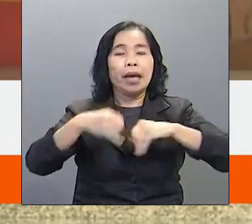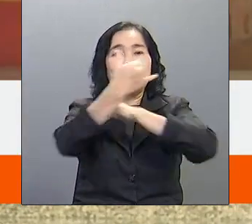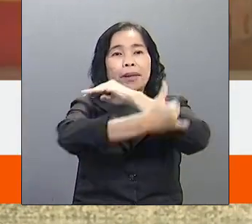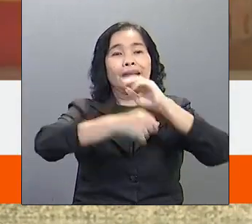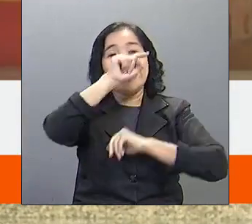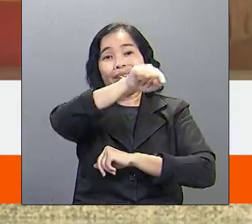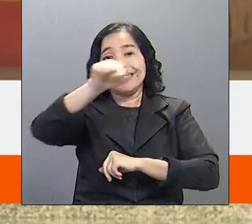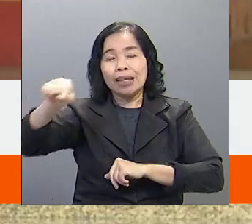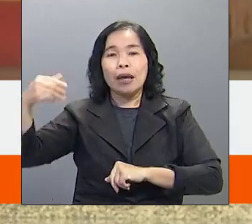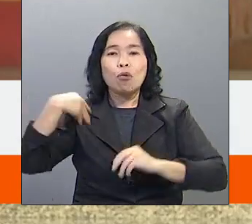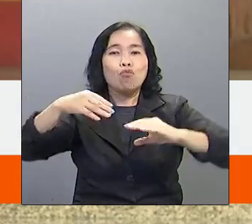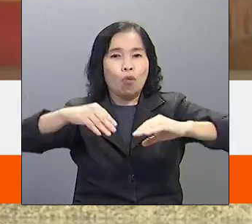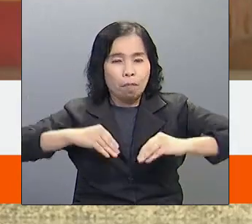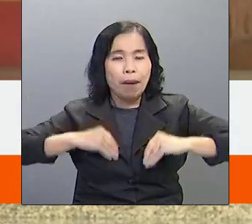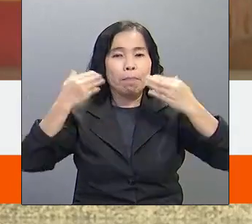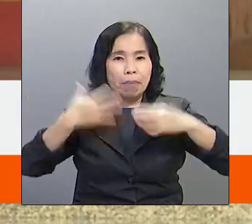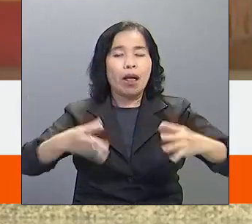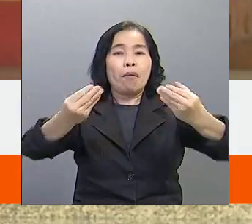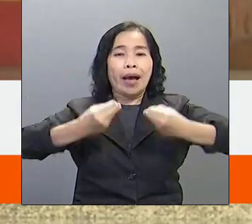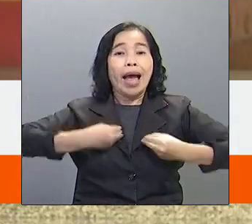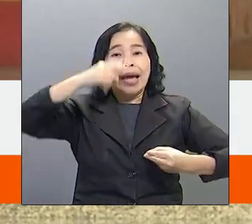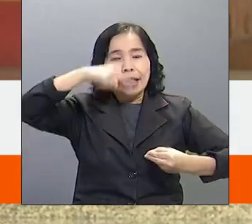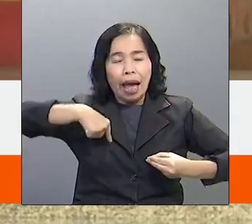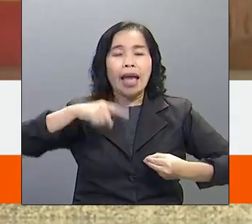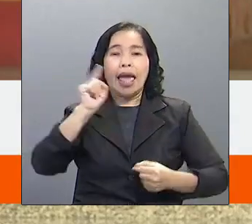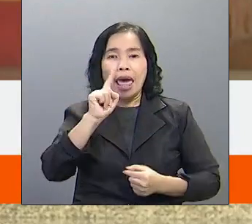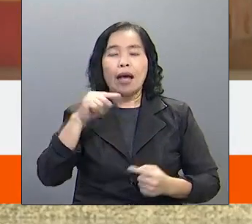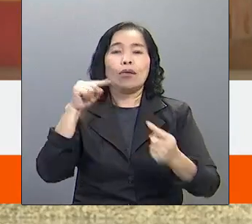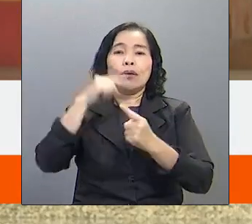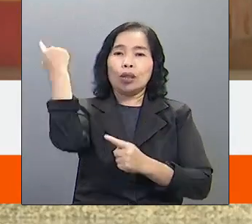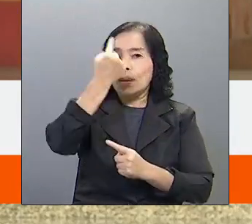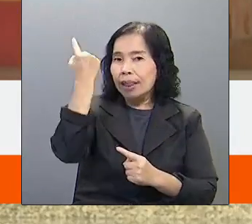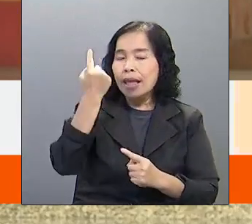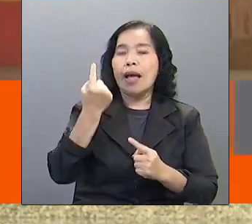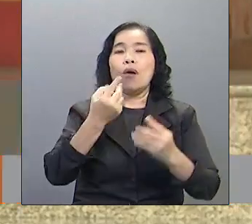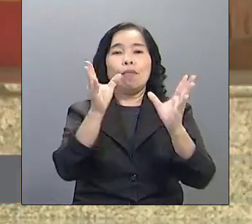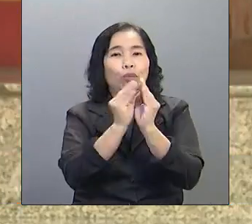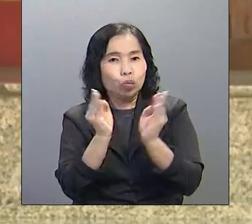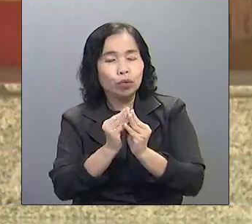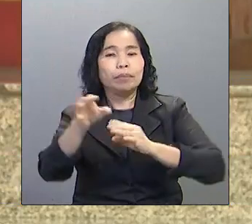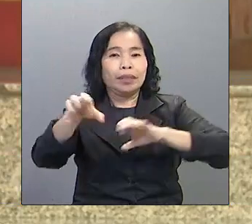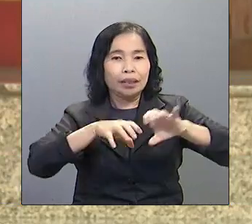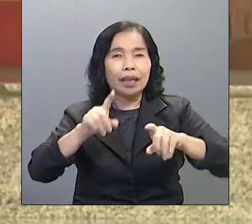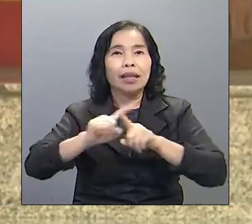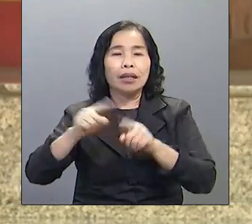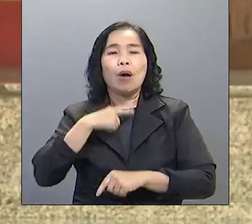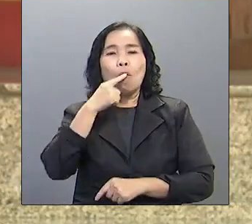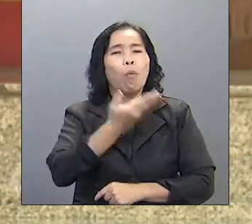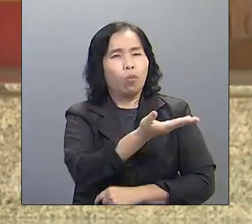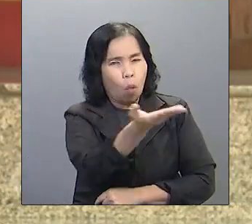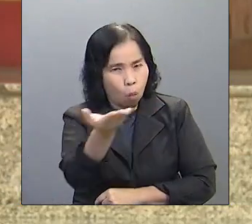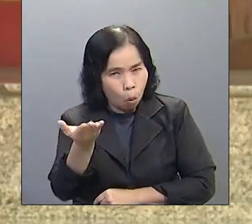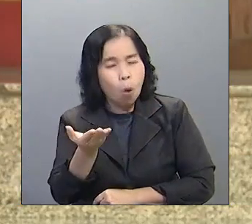การลงทุนการท่องเที่ยวและอื่นๆมากมายนะครับนั่นคือผลจากการประชุมในครั้งนี้ที่เราคาดว่าจะได้รับ